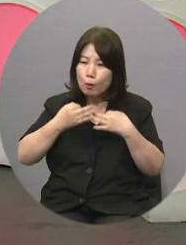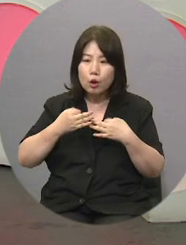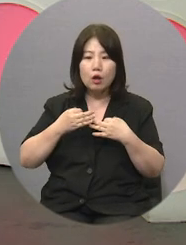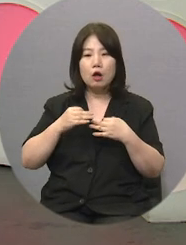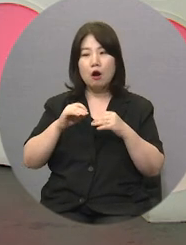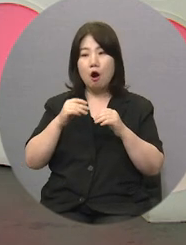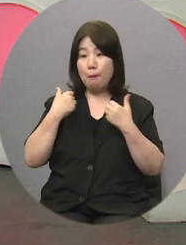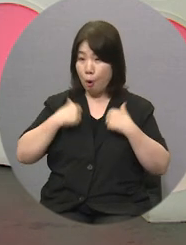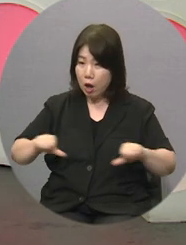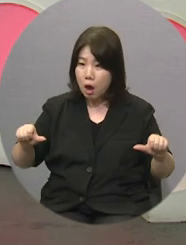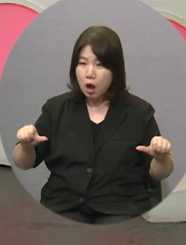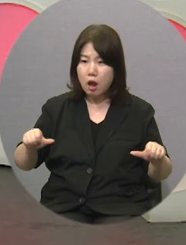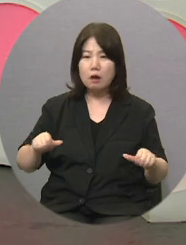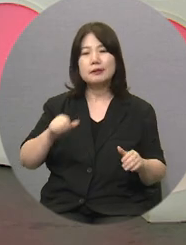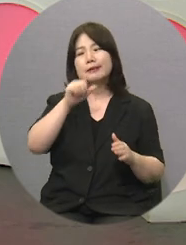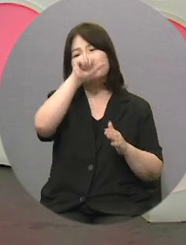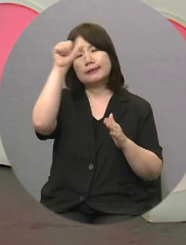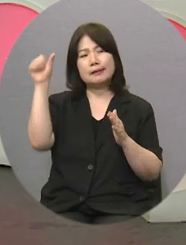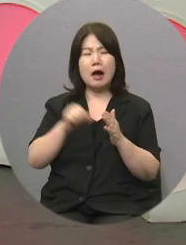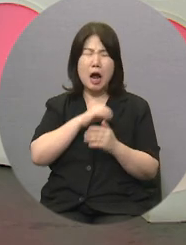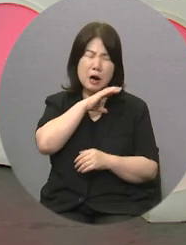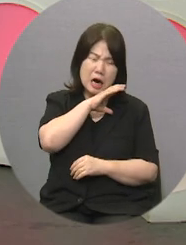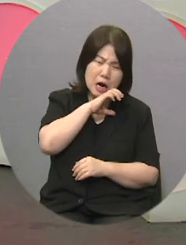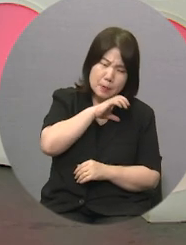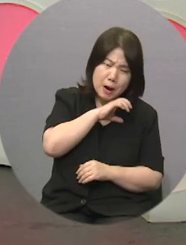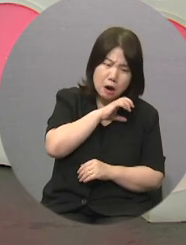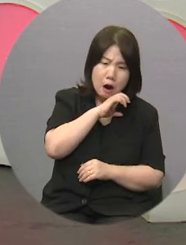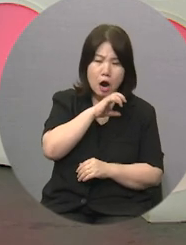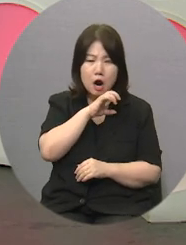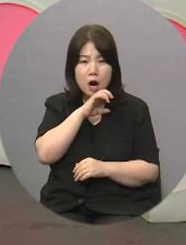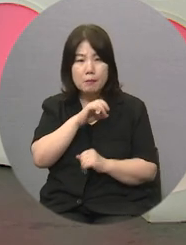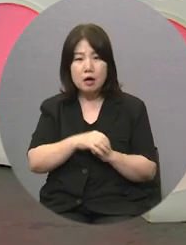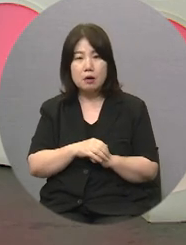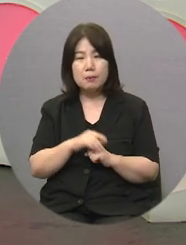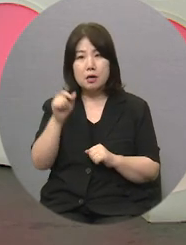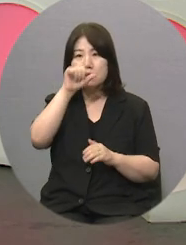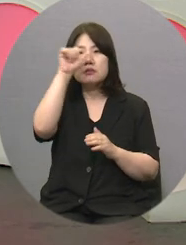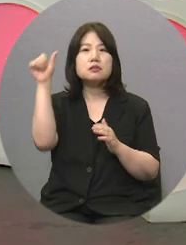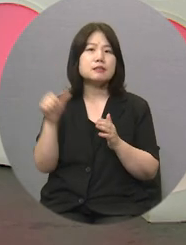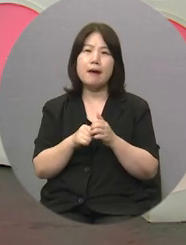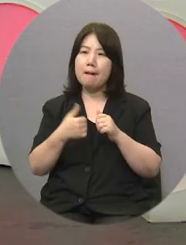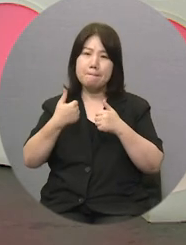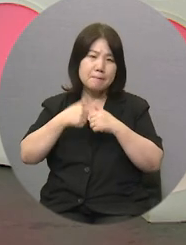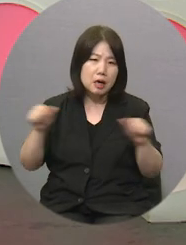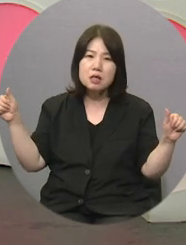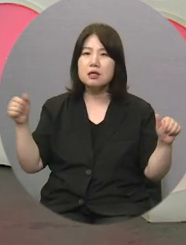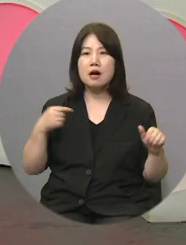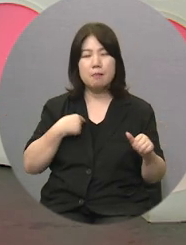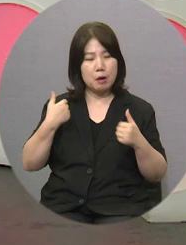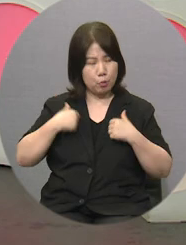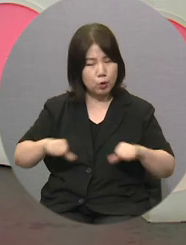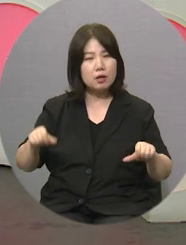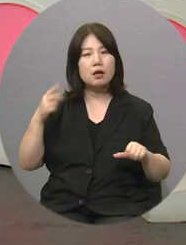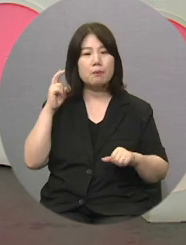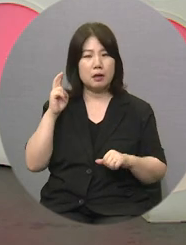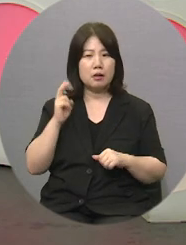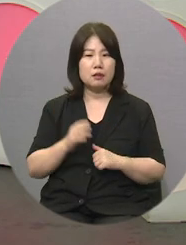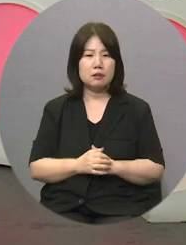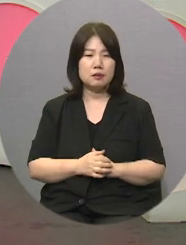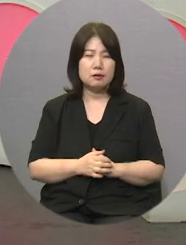않았다면 삶을 원망만 하면서 인생을 망쳤을 것이라고